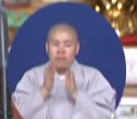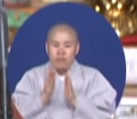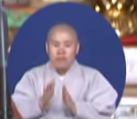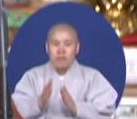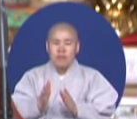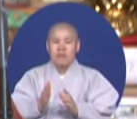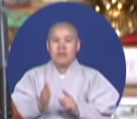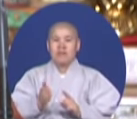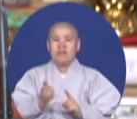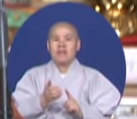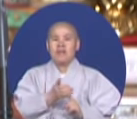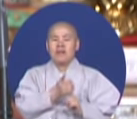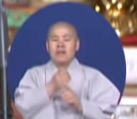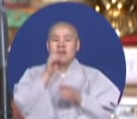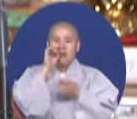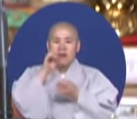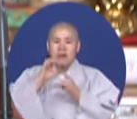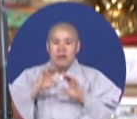극락세계 가셨는데